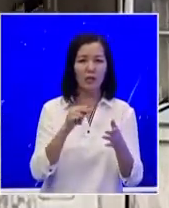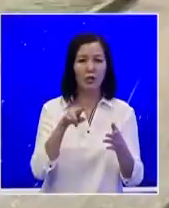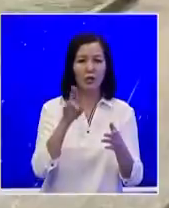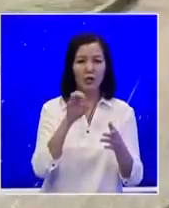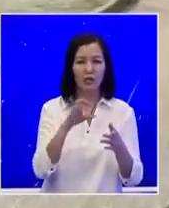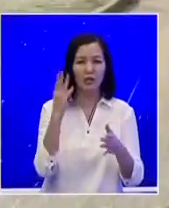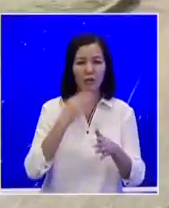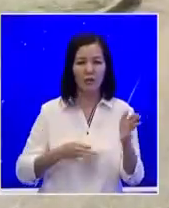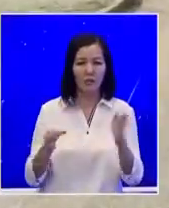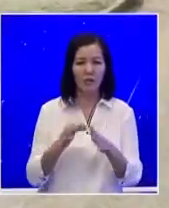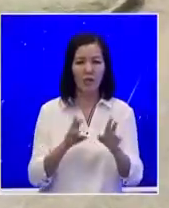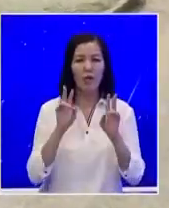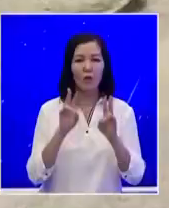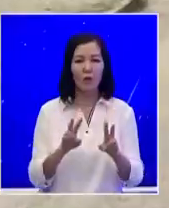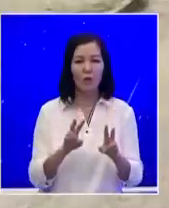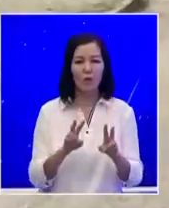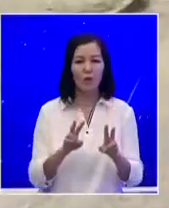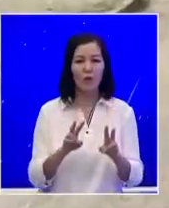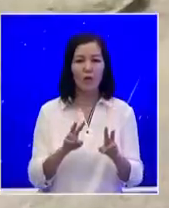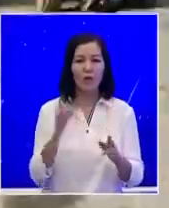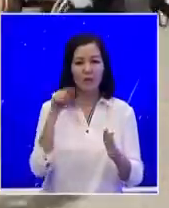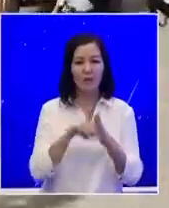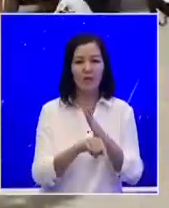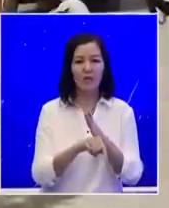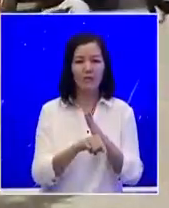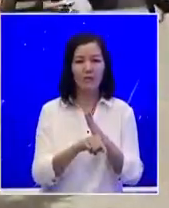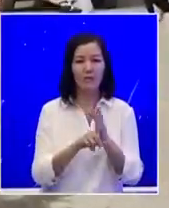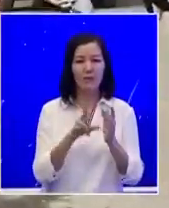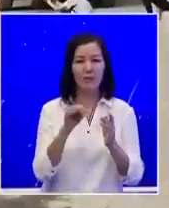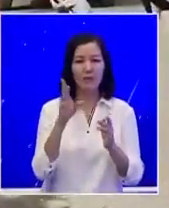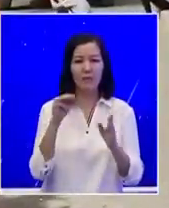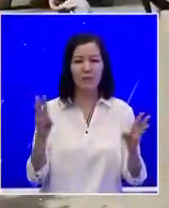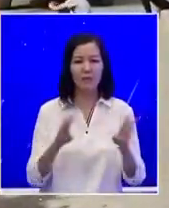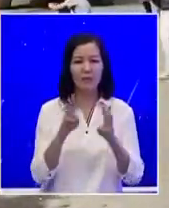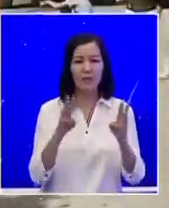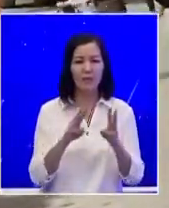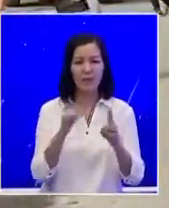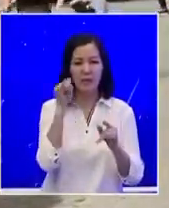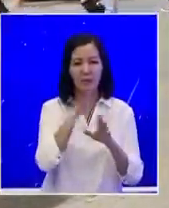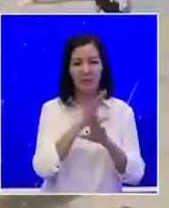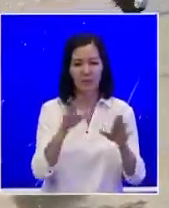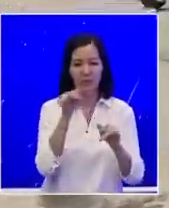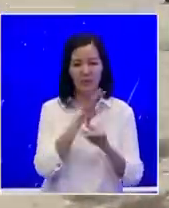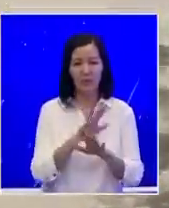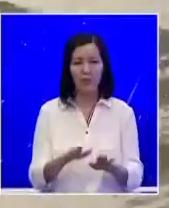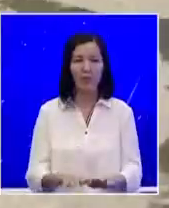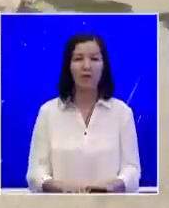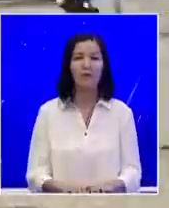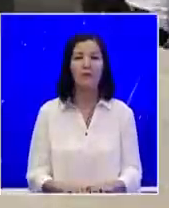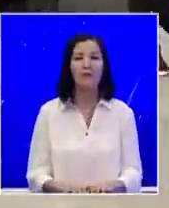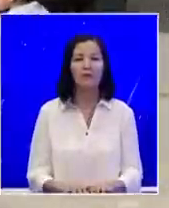пожарной техники ДЧС Алматинской области. Однако находившегося в эпицентре возгорания спасти все-таки не